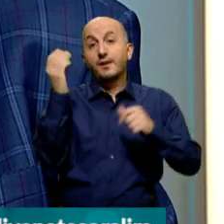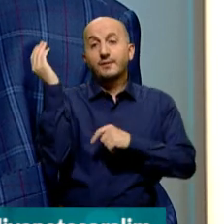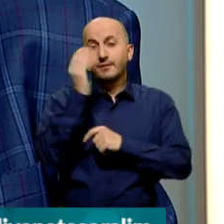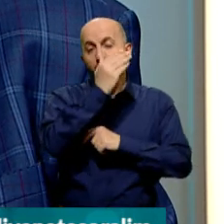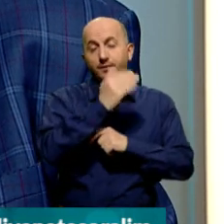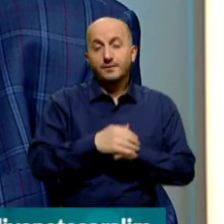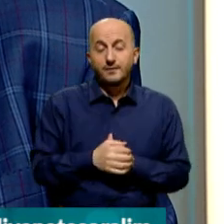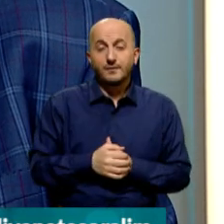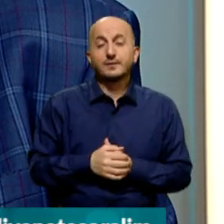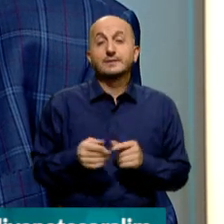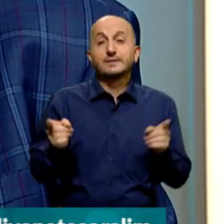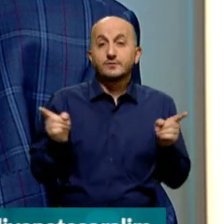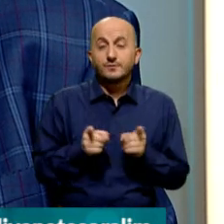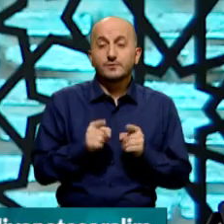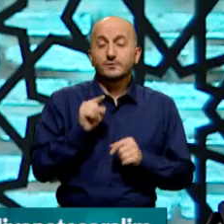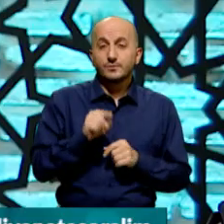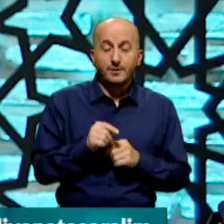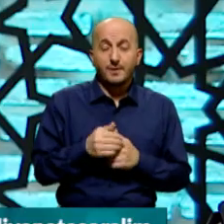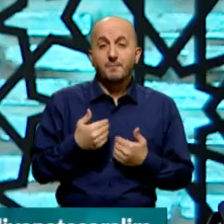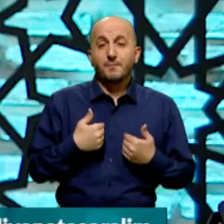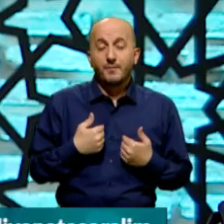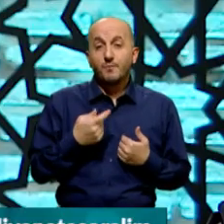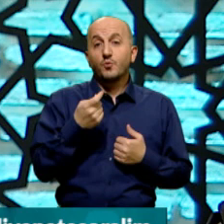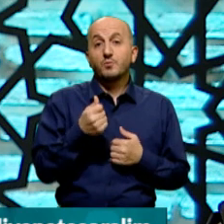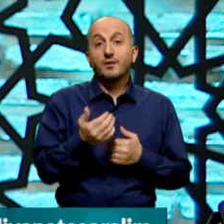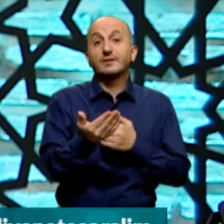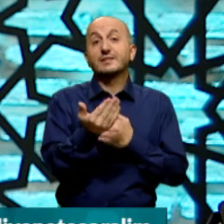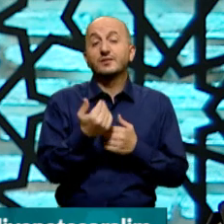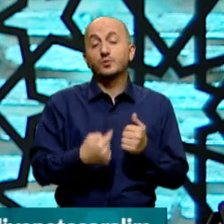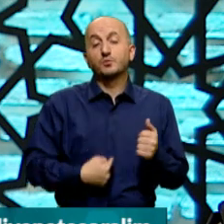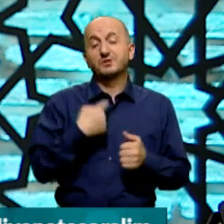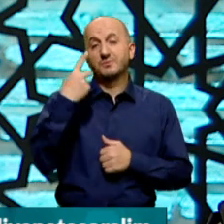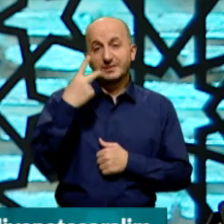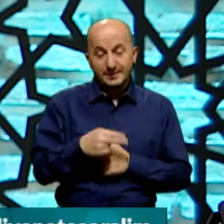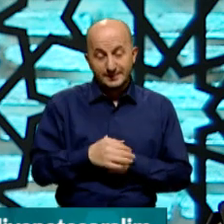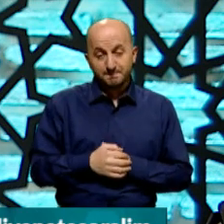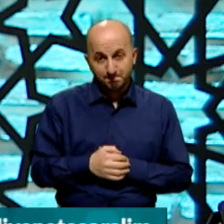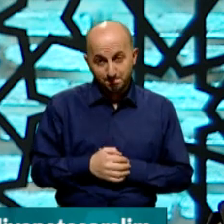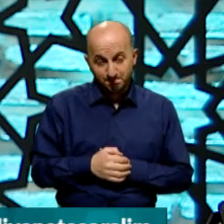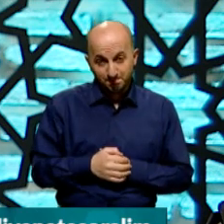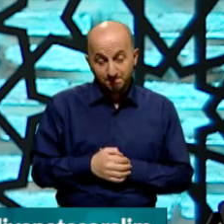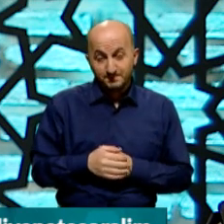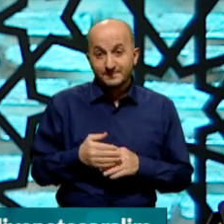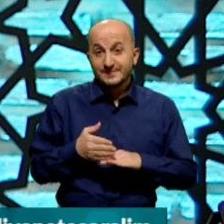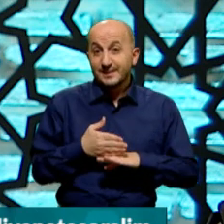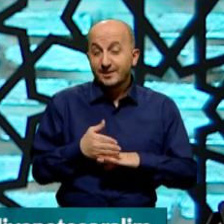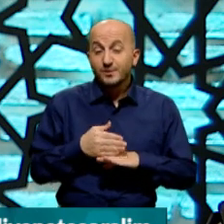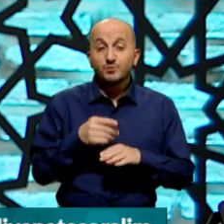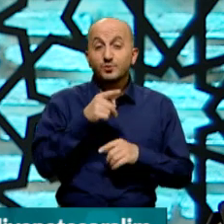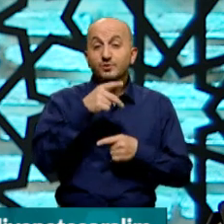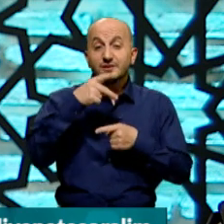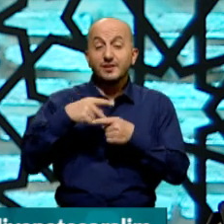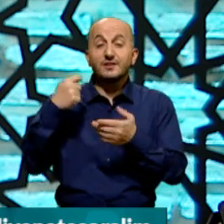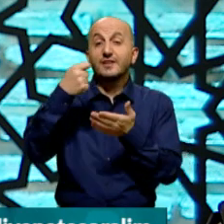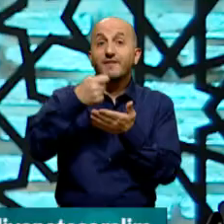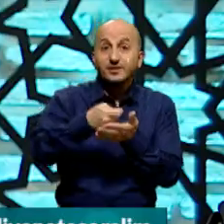hocam. Sorunun özeti şu. Ben bu paranın geleceğinden ümidimi kestim diyor hocam. Niye kesmiş? Bunun zekatını verecek